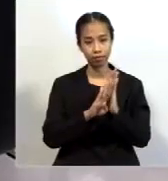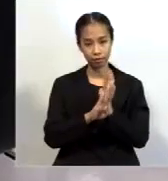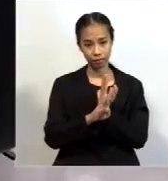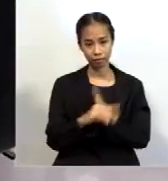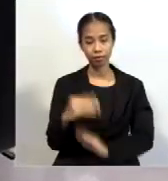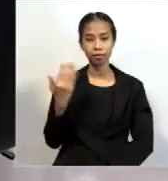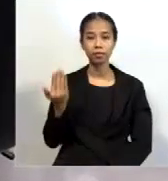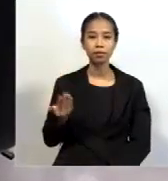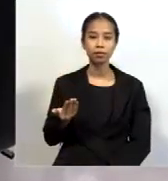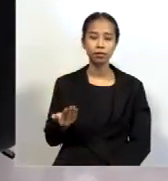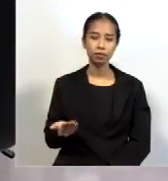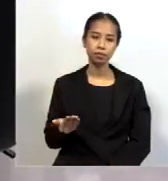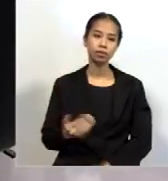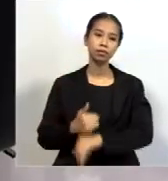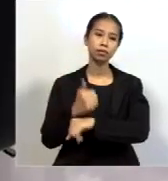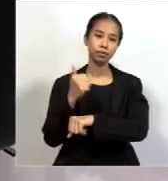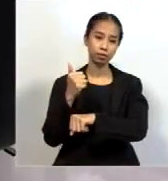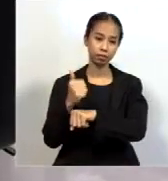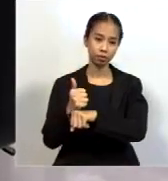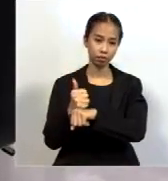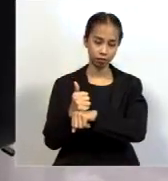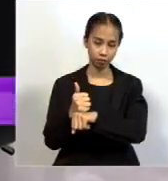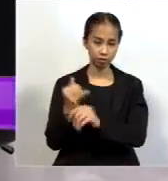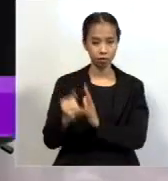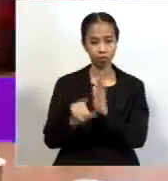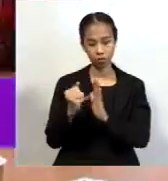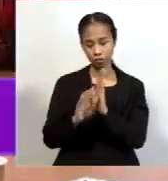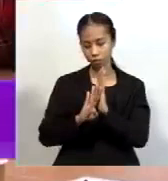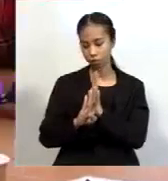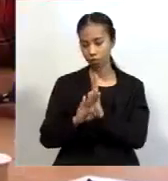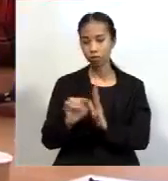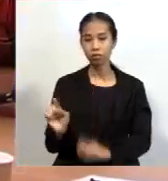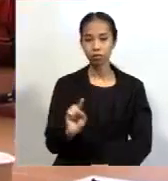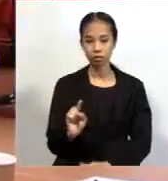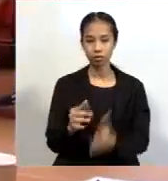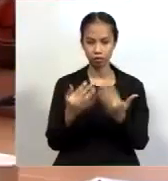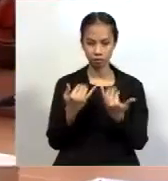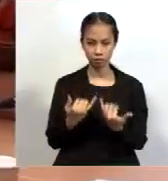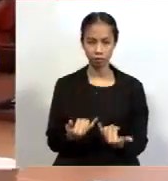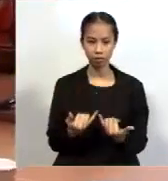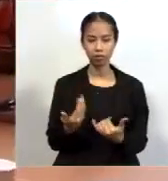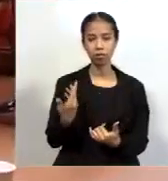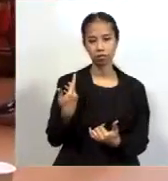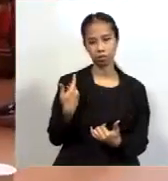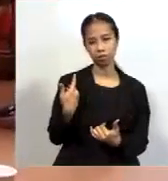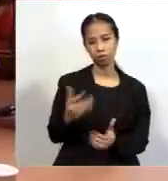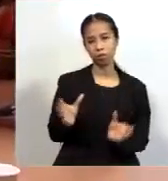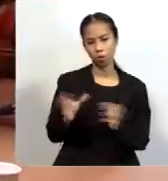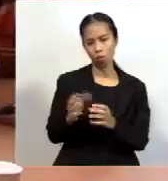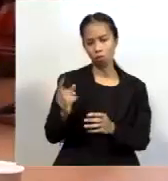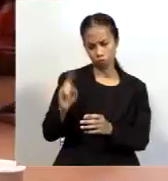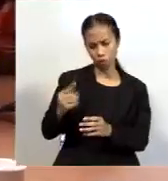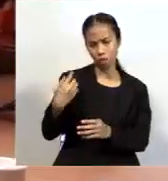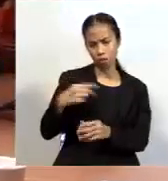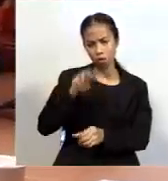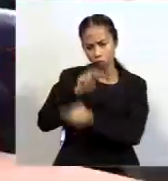นายทัชกรหัตถาทยากูลผู้ว่าราชการจังหวัดบอกว่าที่จังหวัดบุรีรัมย์ตอนนี้มีผู้ที่เข้าข่ายต้องเฝ้าระ